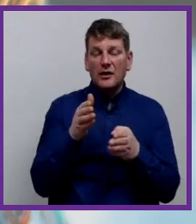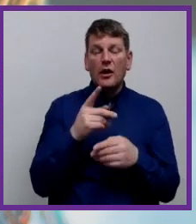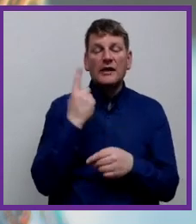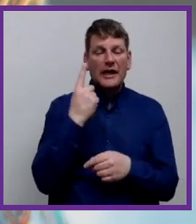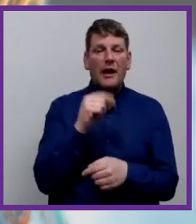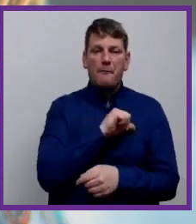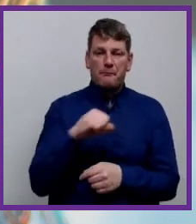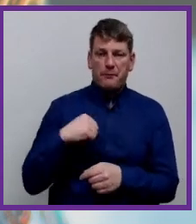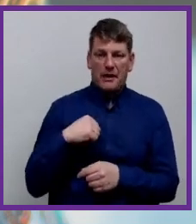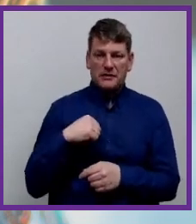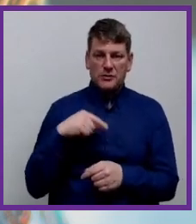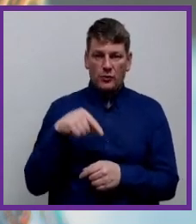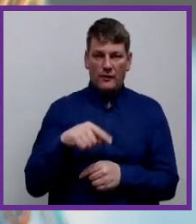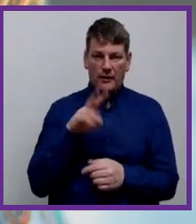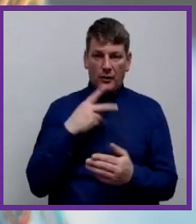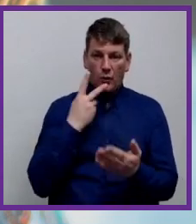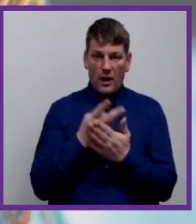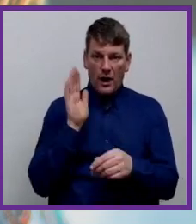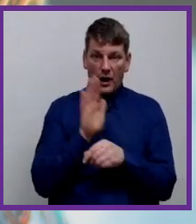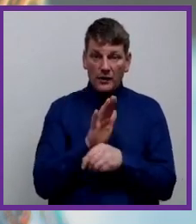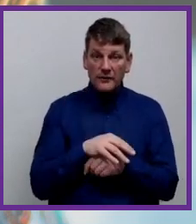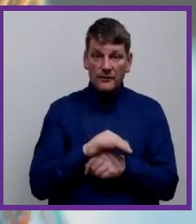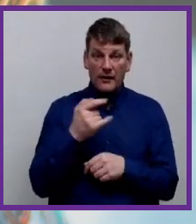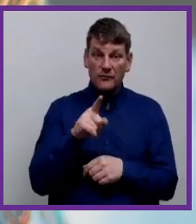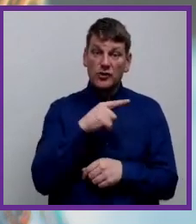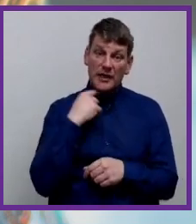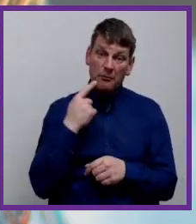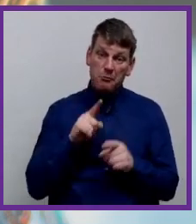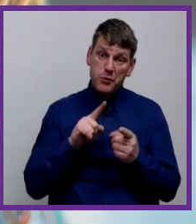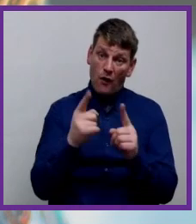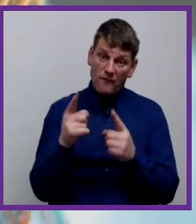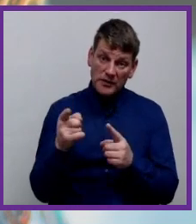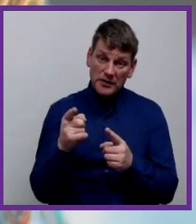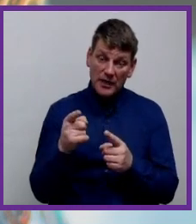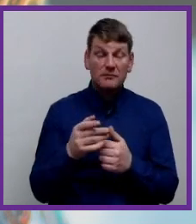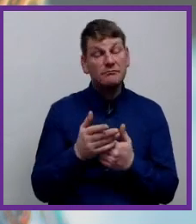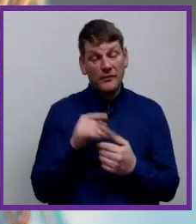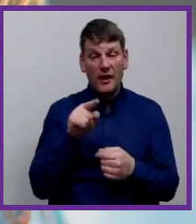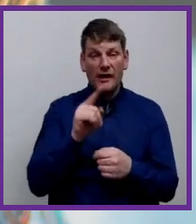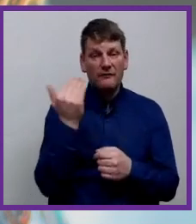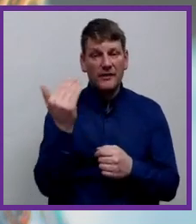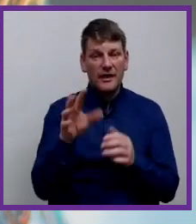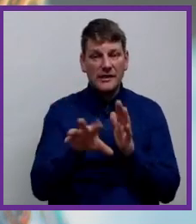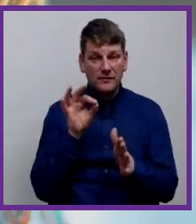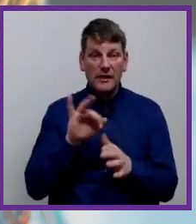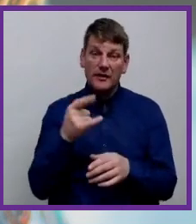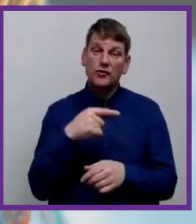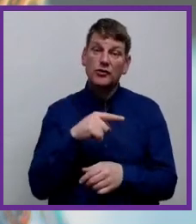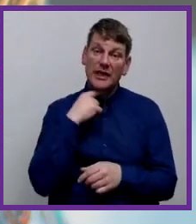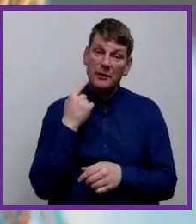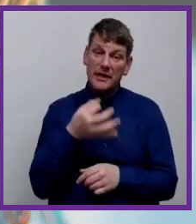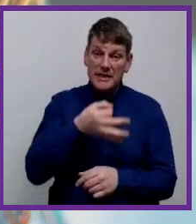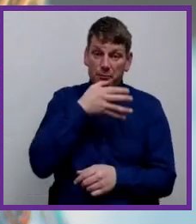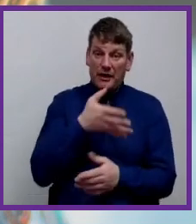pats. Ja viņš vēlās provocēt, tā ir viņa izvēle. Ja viņš vēlās izpatikt, tā ir